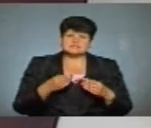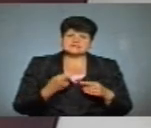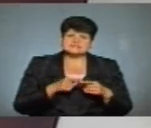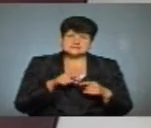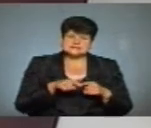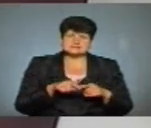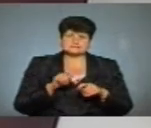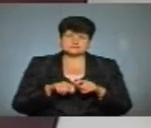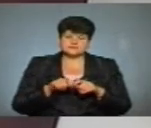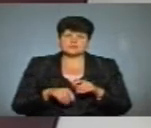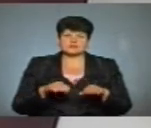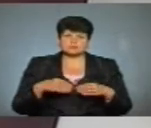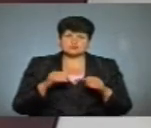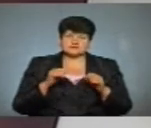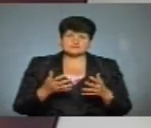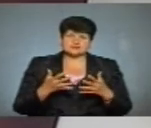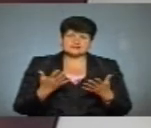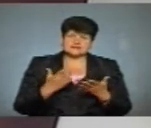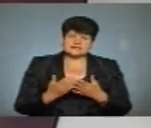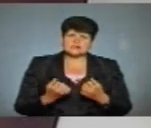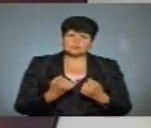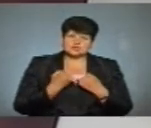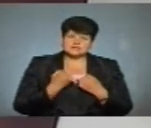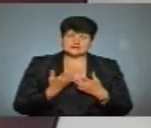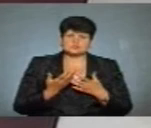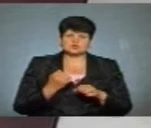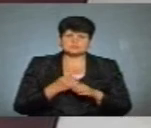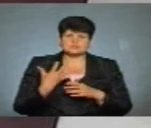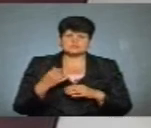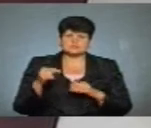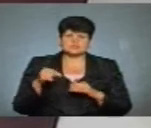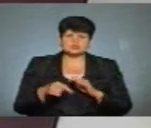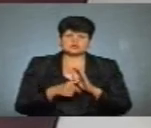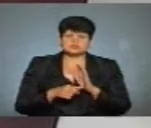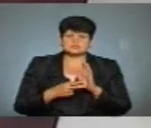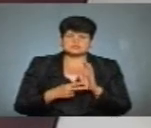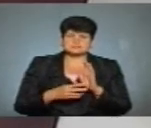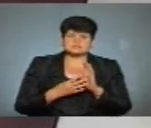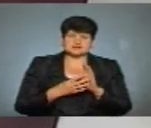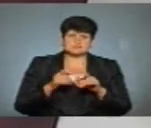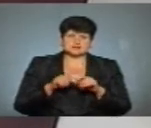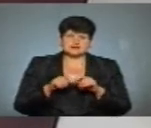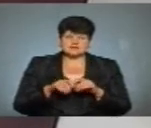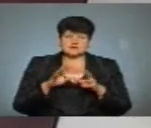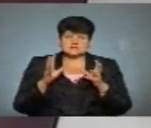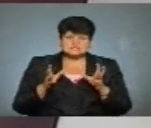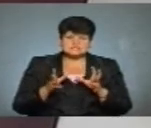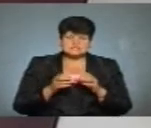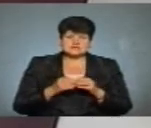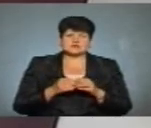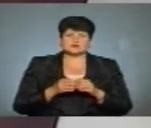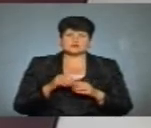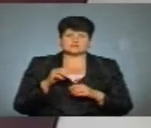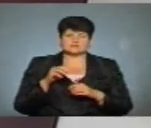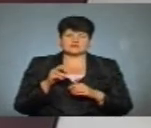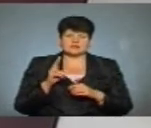має людина імунітет до COVID-19. Спочатку пандемії зробили 1679 таких досліджень. Загалом антитіла класу М,